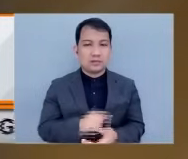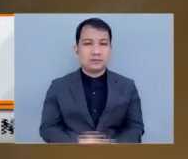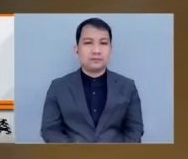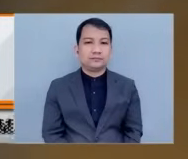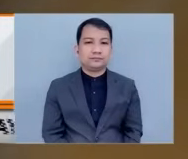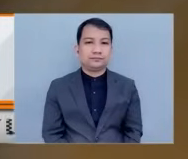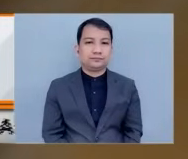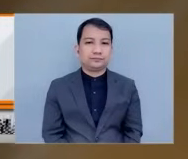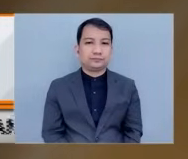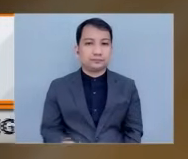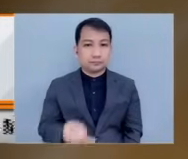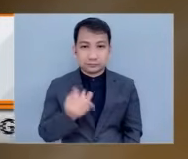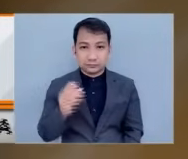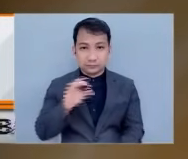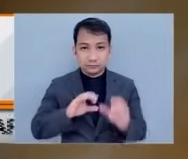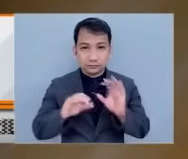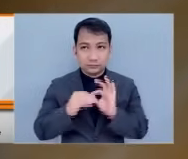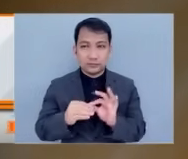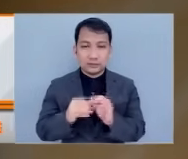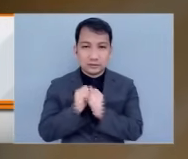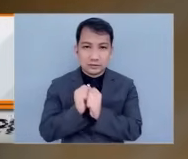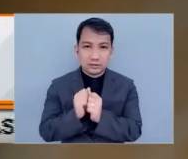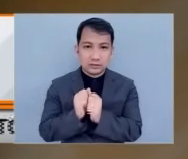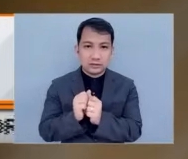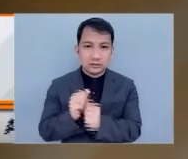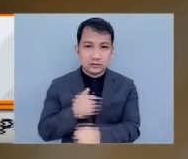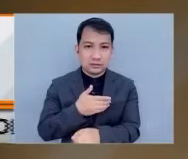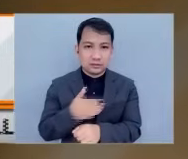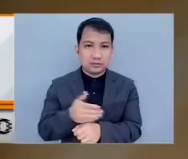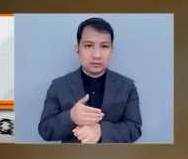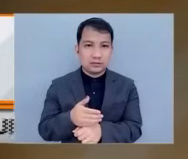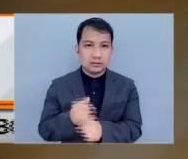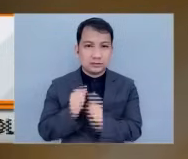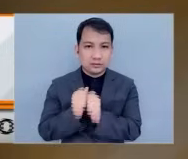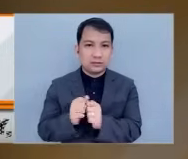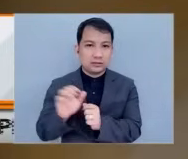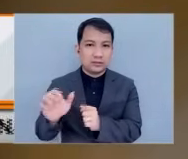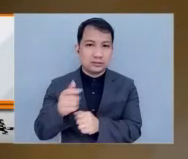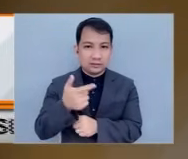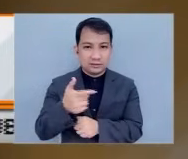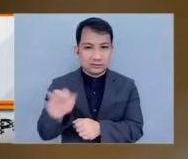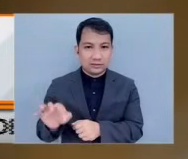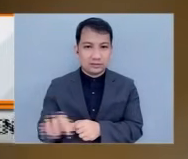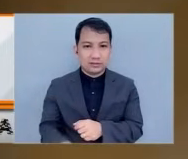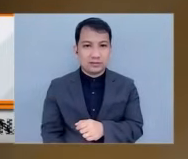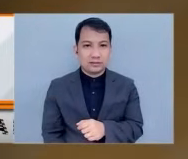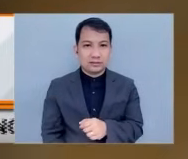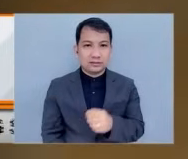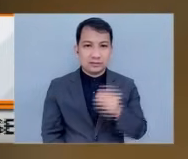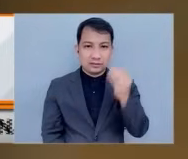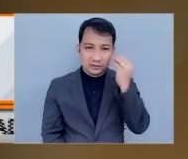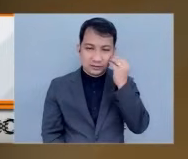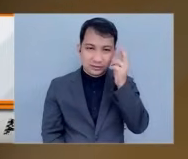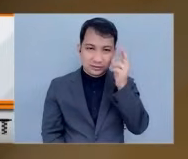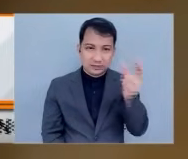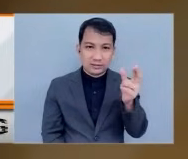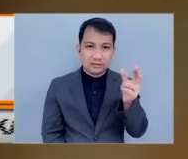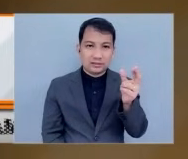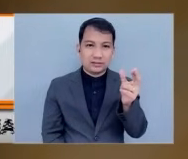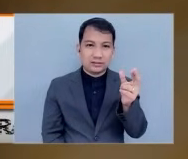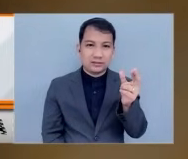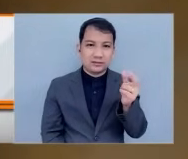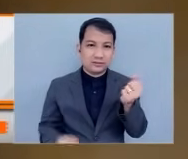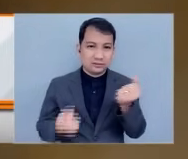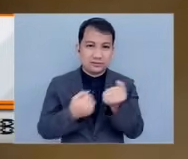Ilang celebrities din na nakisaya sa concert. Kabilang na riyan ang girlfriend ni Rico Blanco na si Maris Racal na all out ang support sa